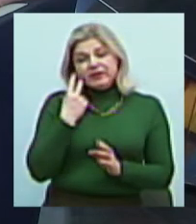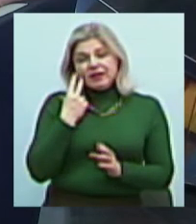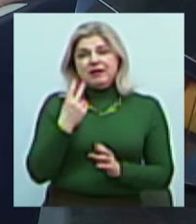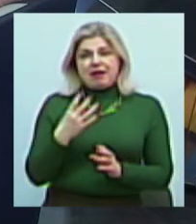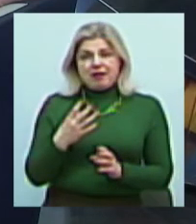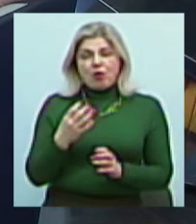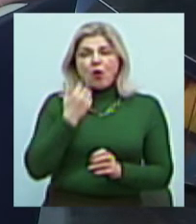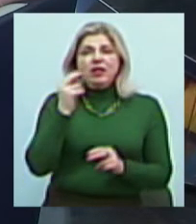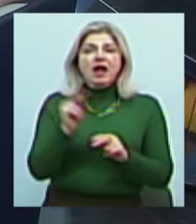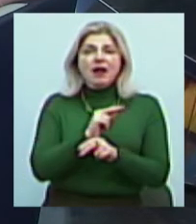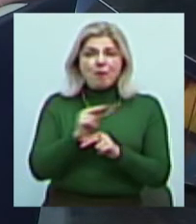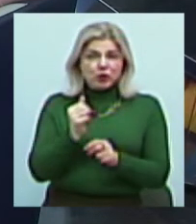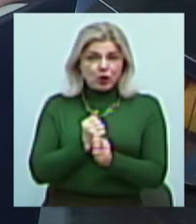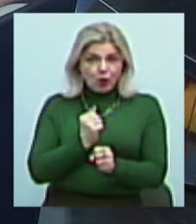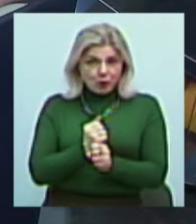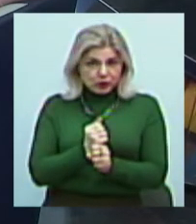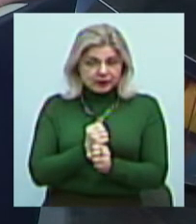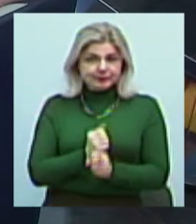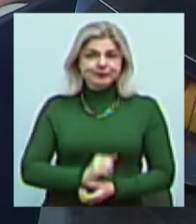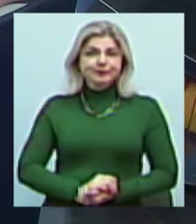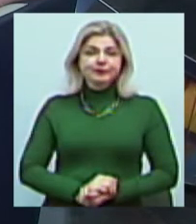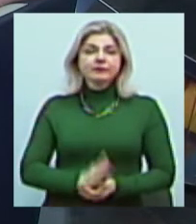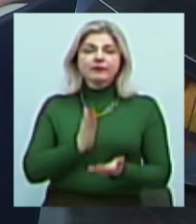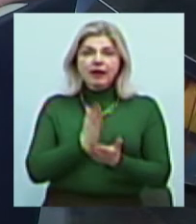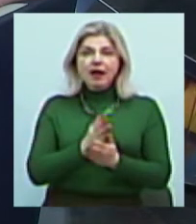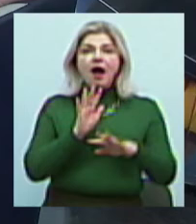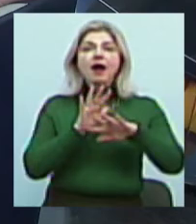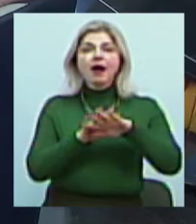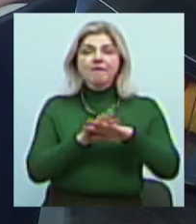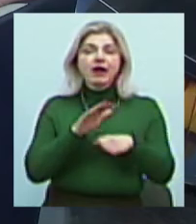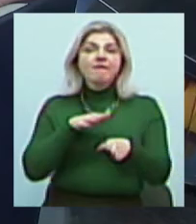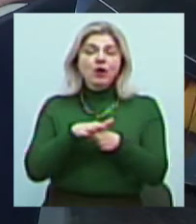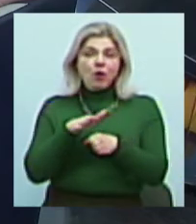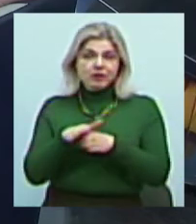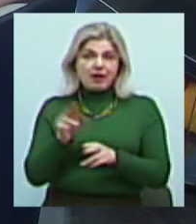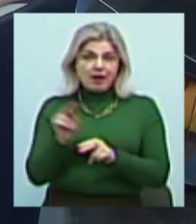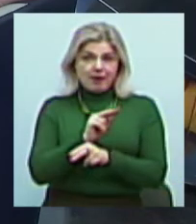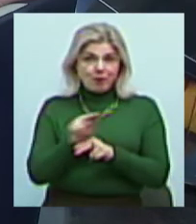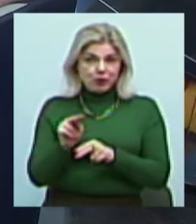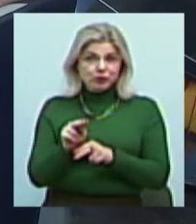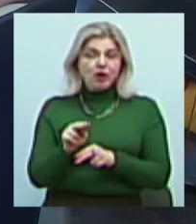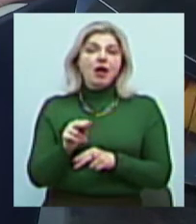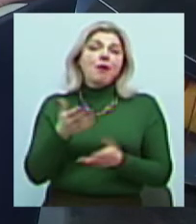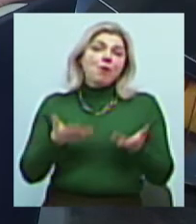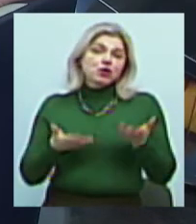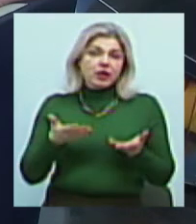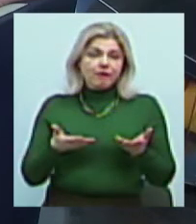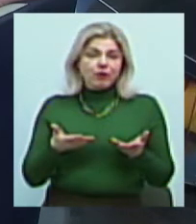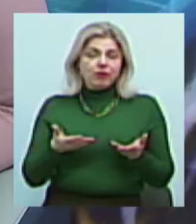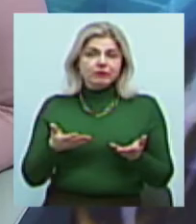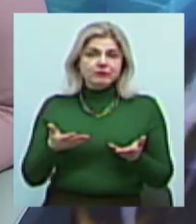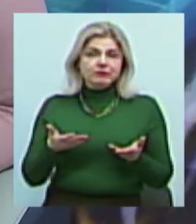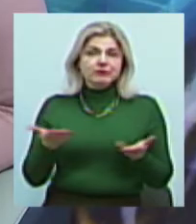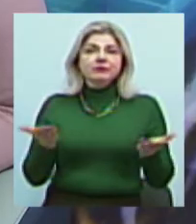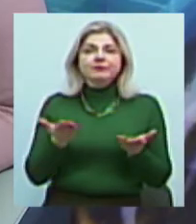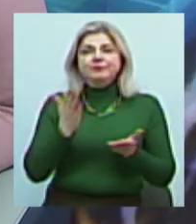коли йдуть ремонтні роботи, є графік виконання даних ремонтних робіт, можливо, якісь